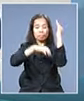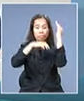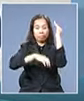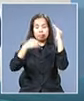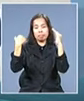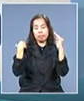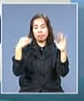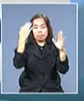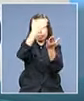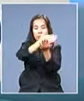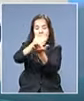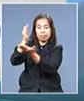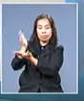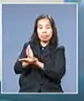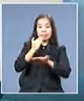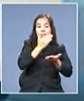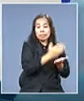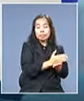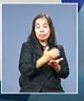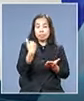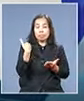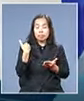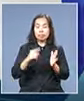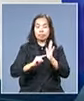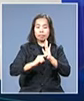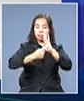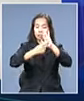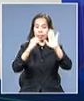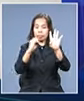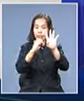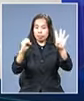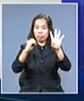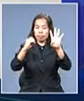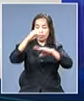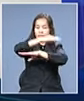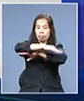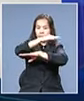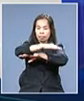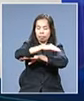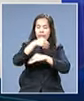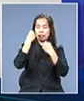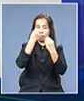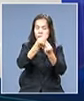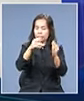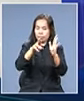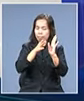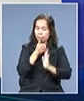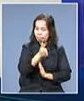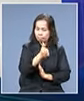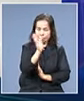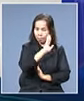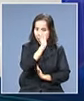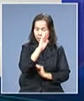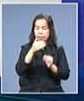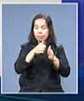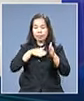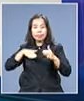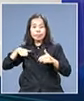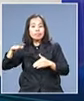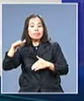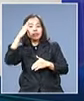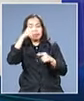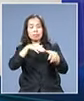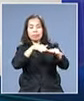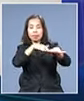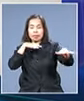จะปิดครับเพราะฉะนั้น4โมงเย็นเป็นต้นไปท่านผู้ชมน่าจะหลีกเลี่ยงนะครับโดยเฉพาะถนนในแนวตั้งด้วยไม่ว่าจะเป็นถนนราชดำเนินนอกถนนนครส